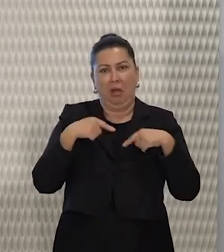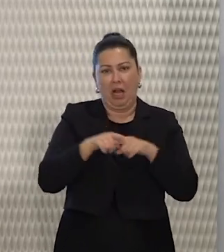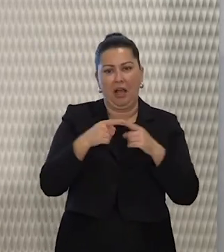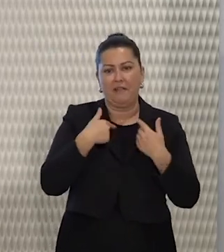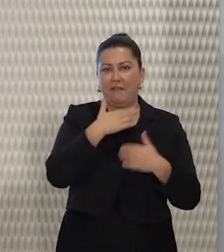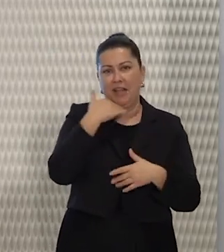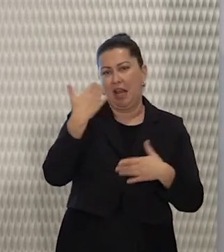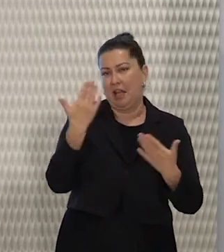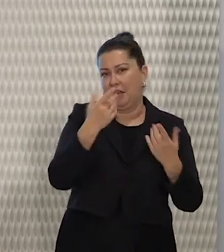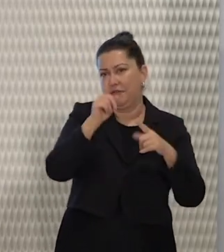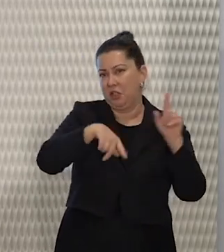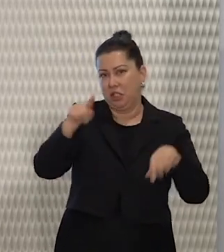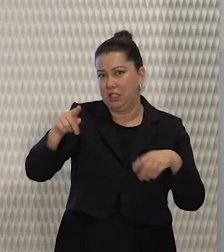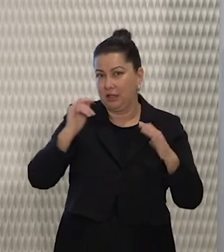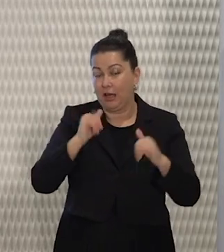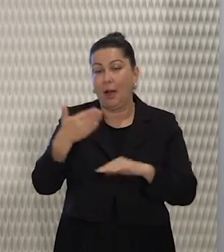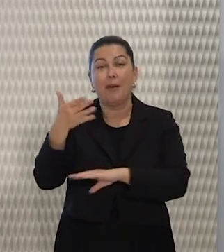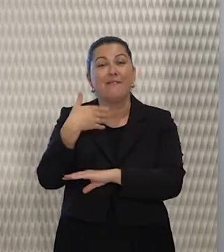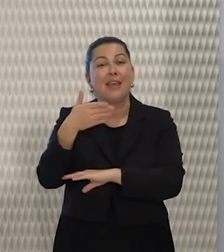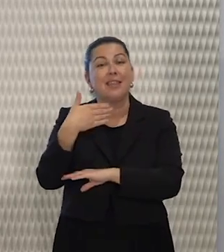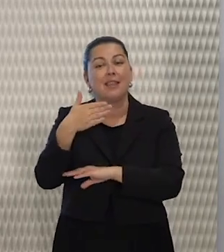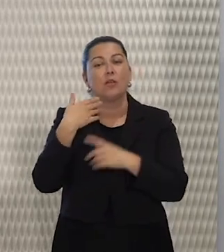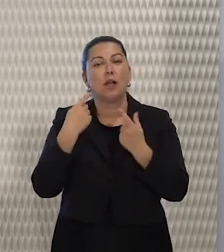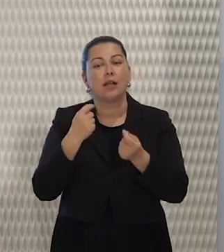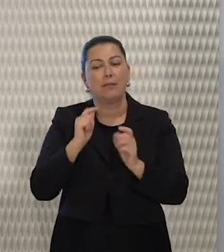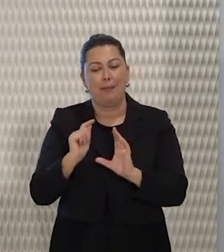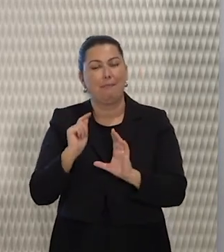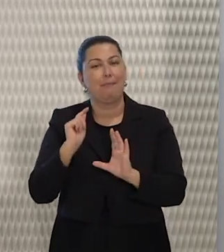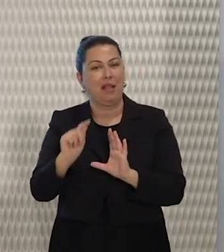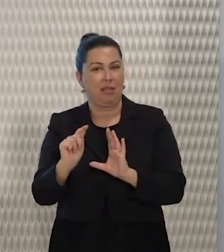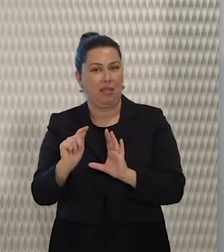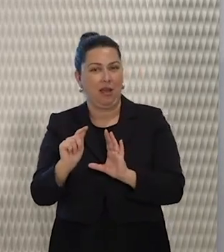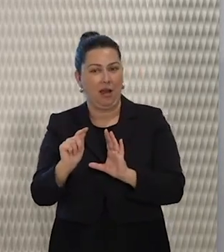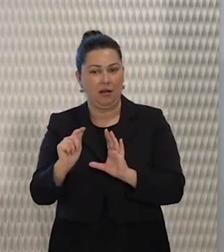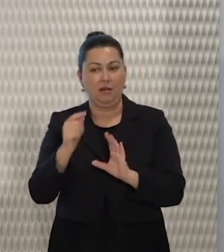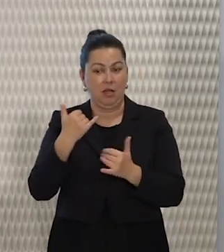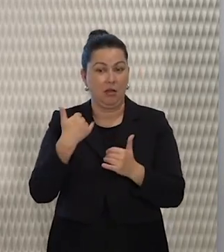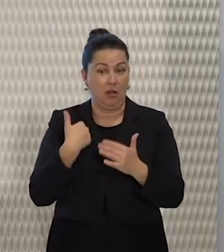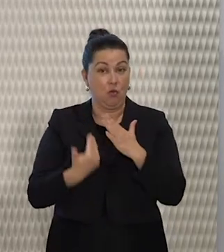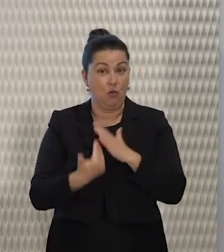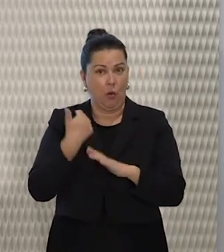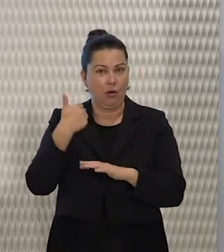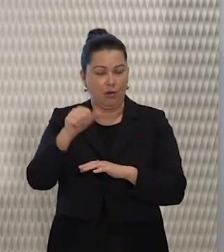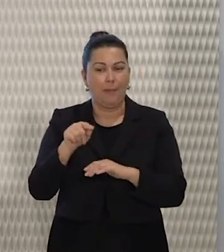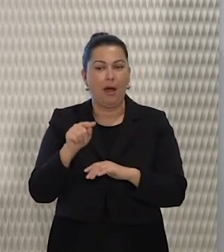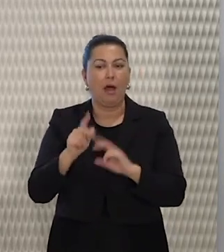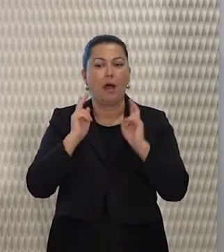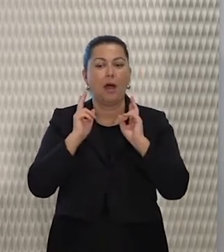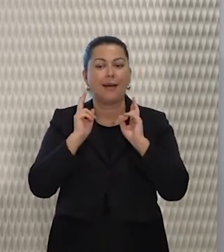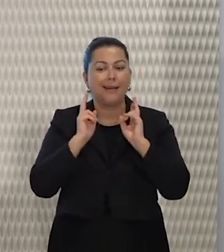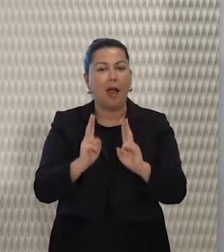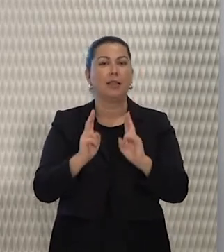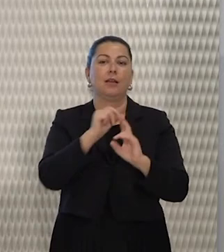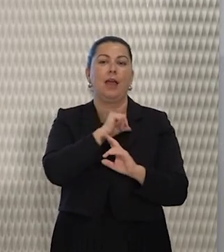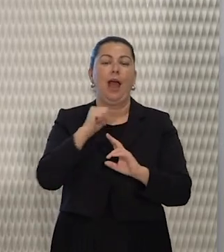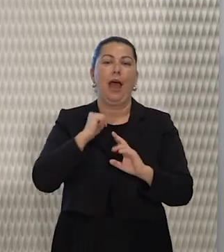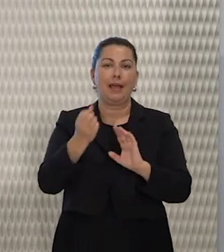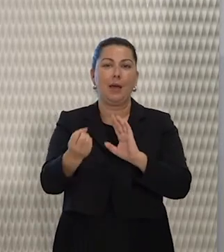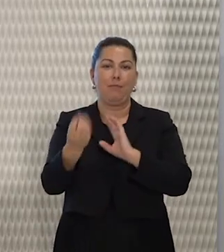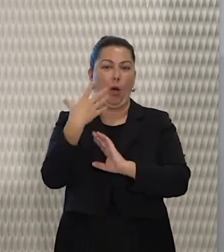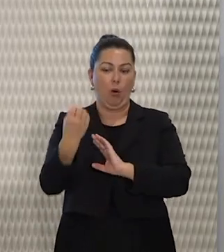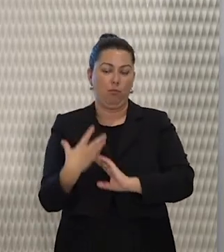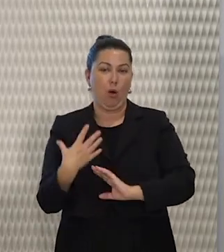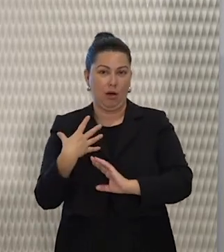auch. Und Windows hat einen Button integriert in letzter Zeit, wo Sie Ihre PowerPoint-Präsentation auf